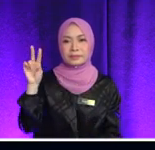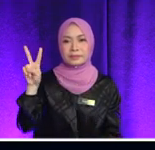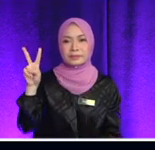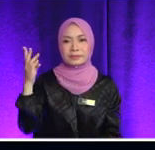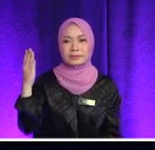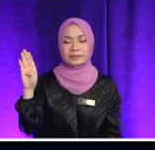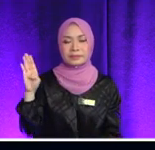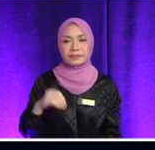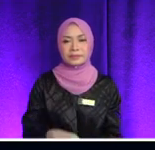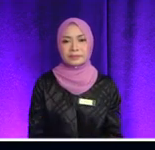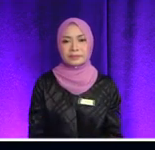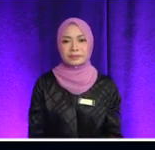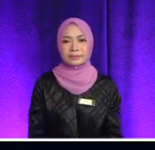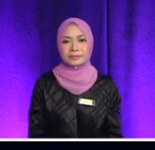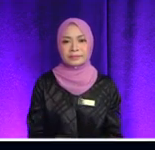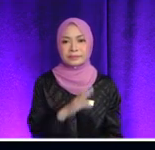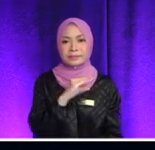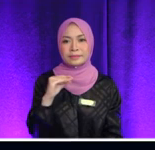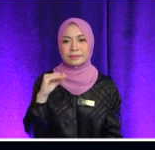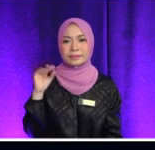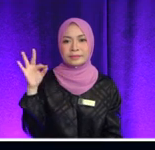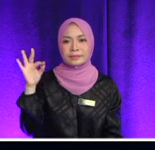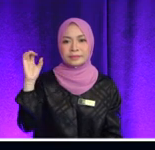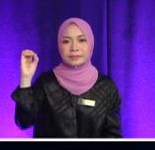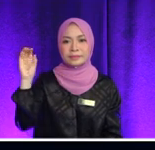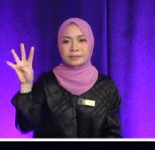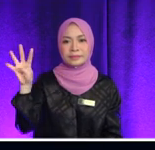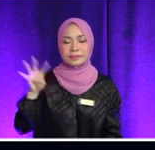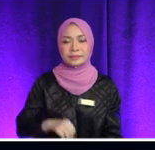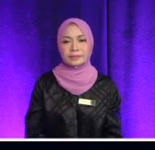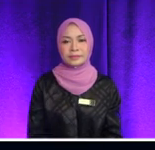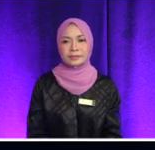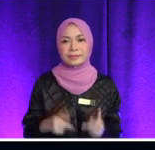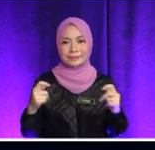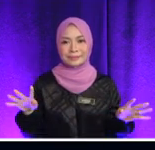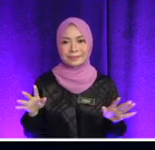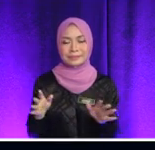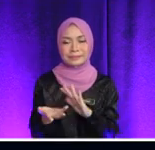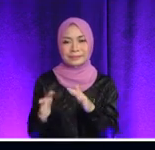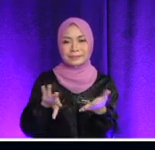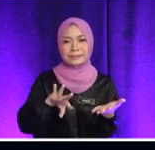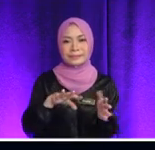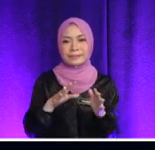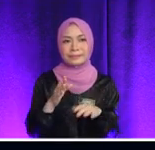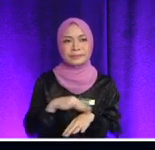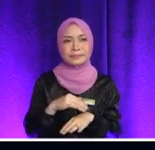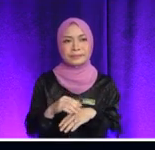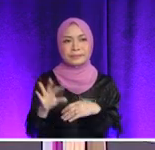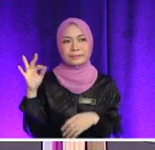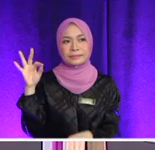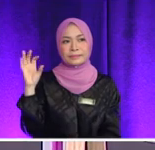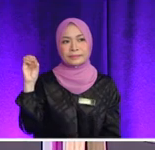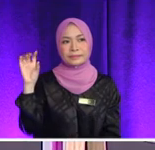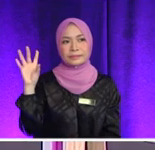1904 beliau telah meninggal dunia pada tahun 1958 di Prancis Oke